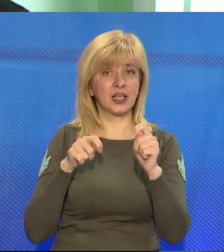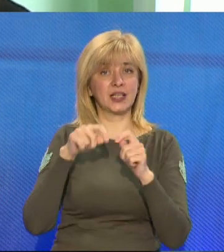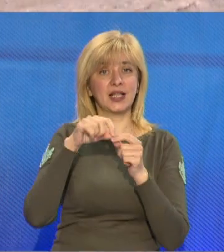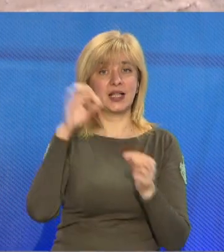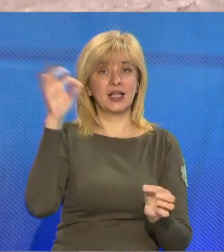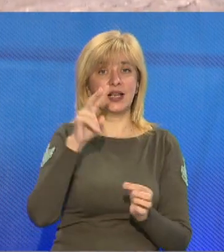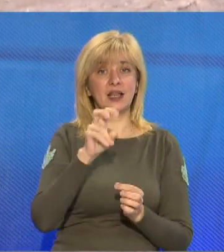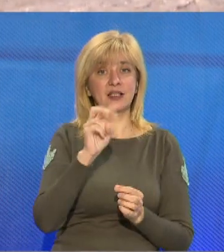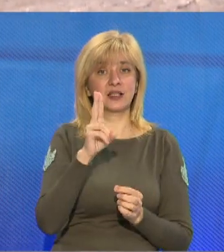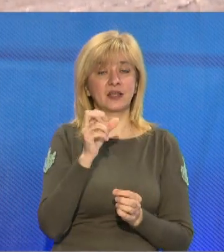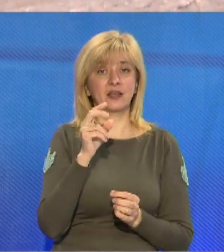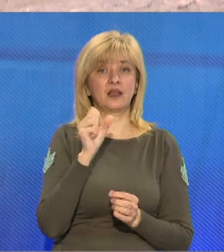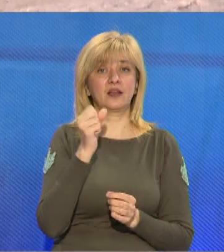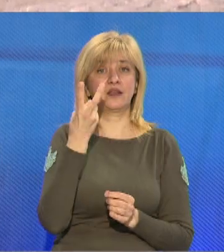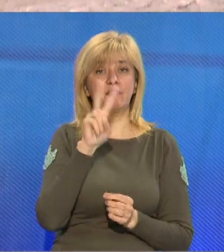утки кряквы.